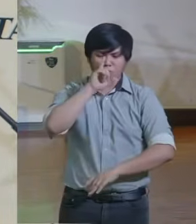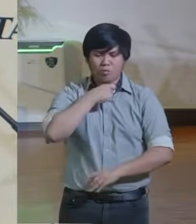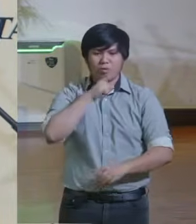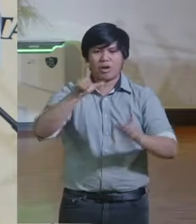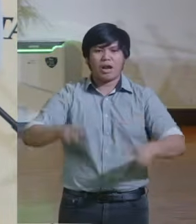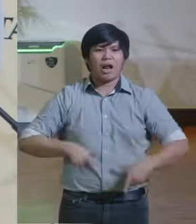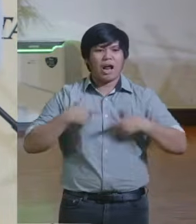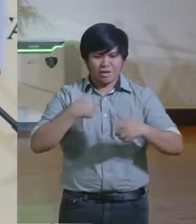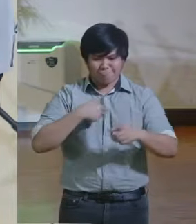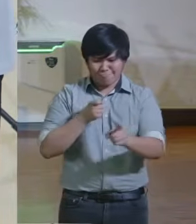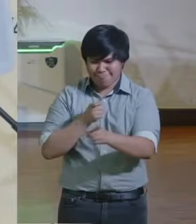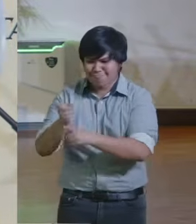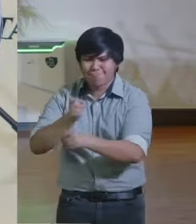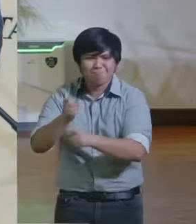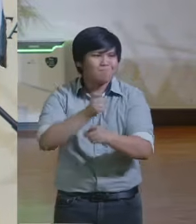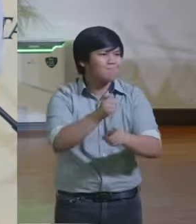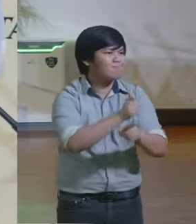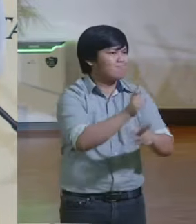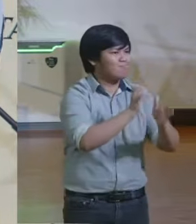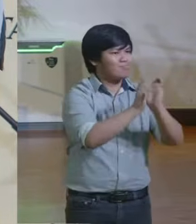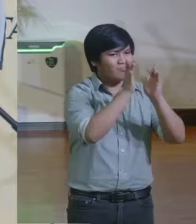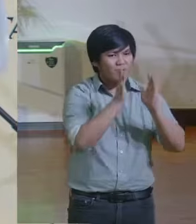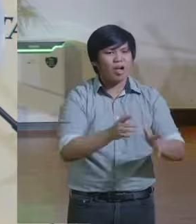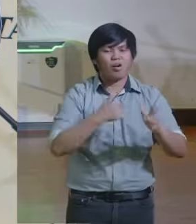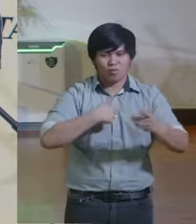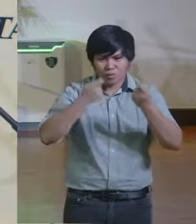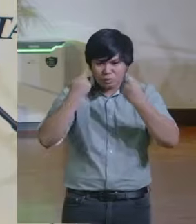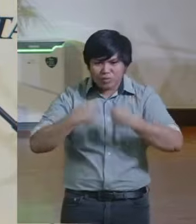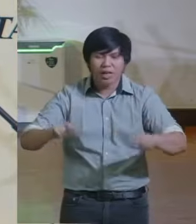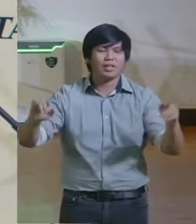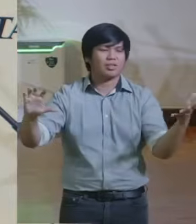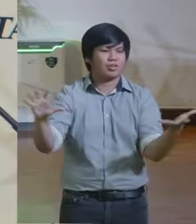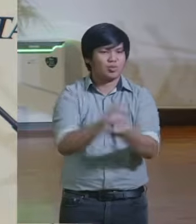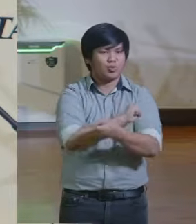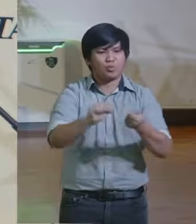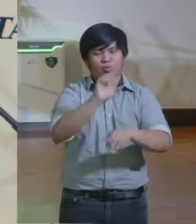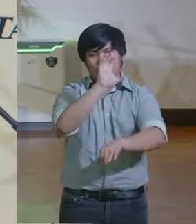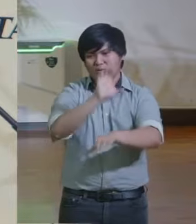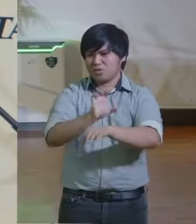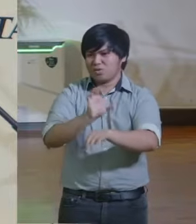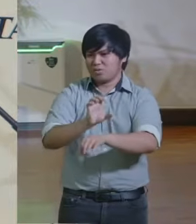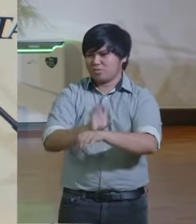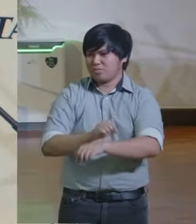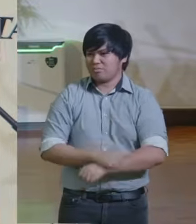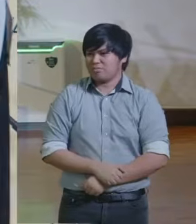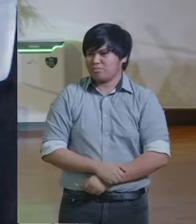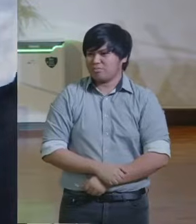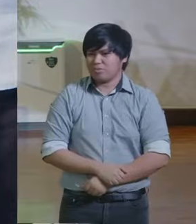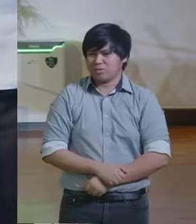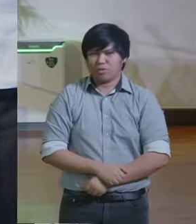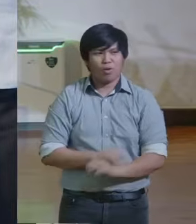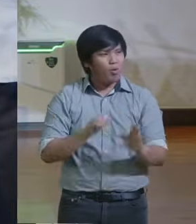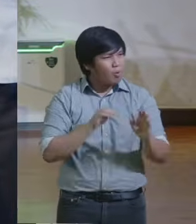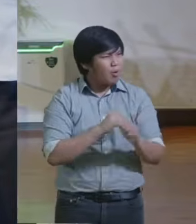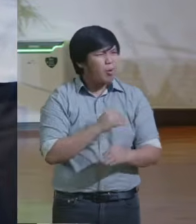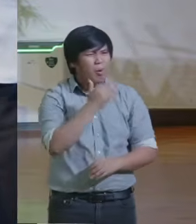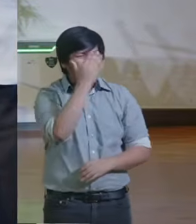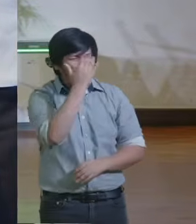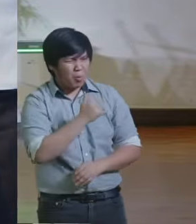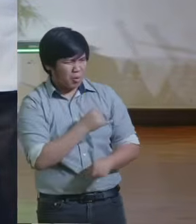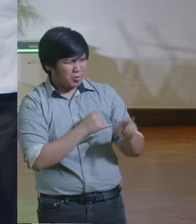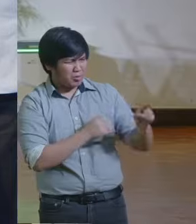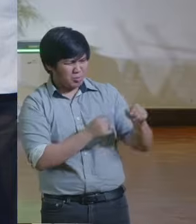of God violently and tried to destroy it. Sa lahat naman ng pwedeng sumulat, bakit naman